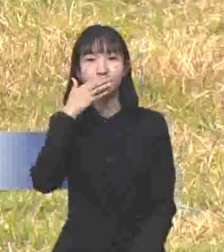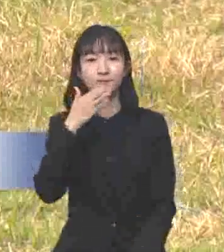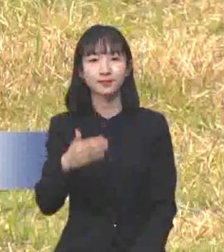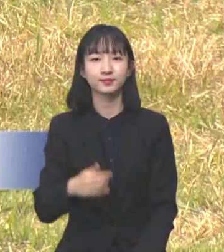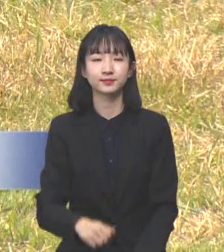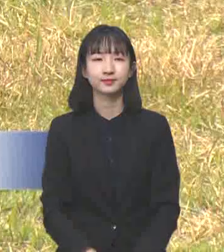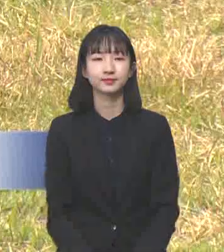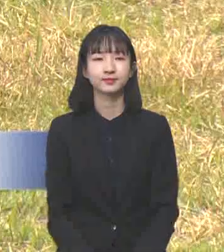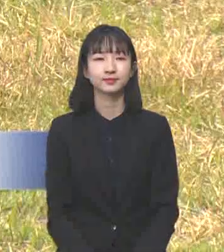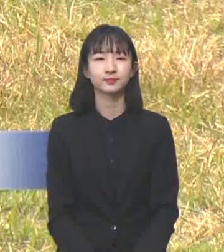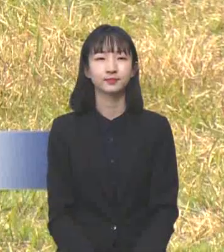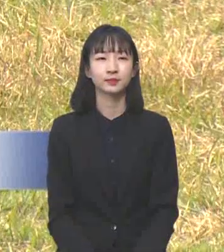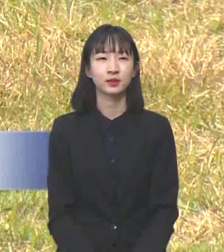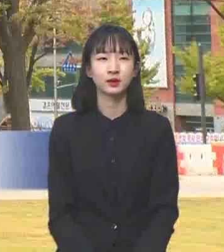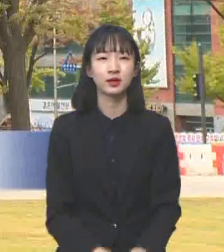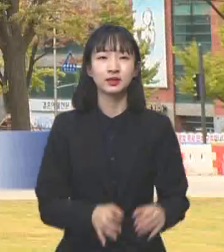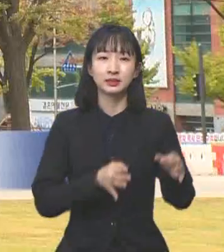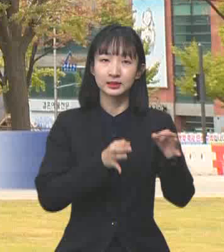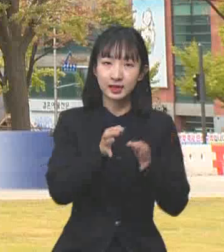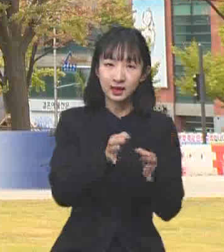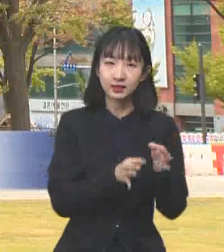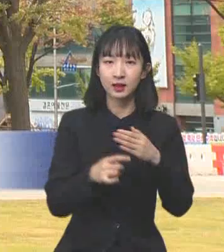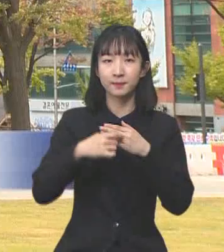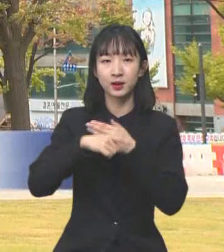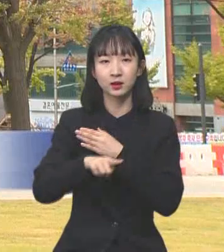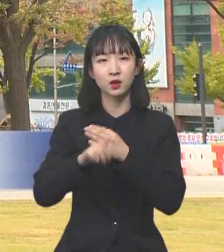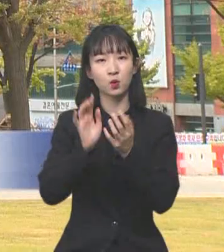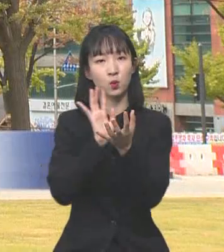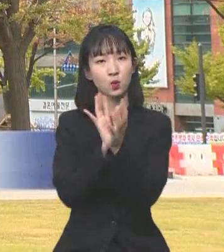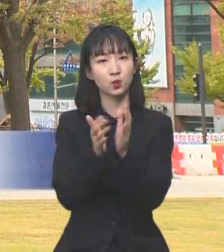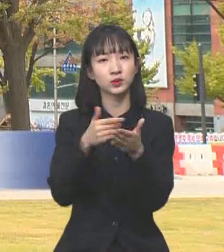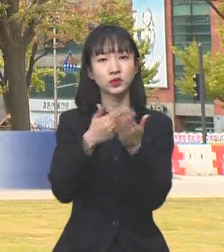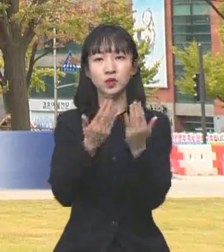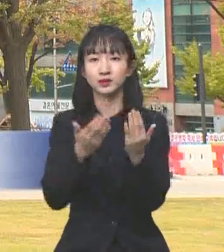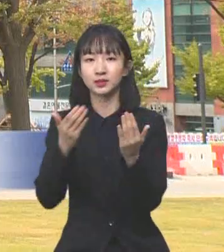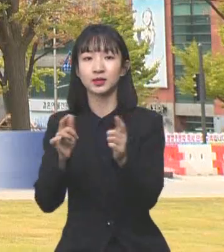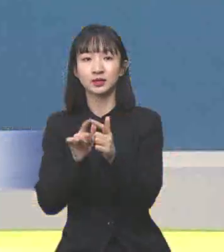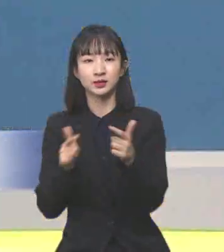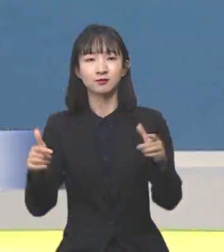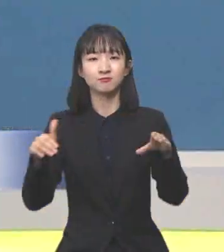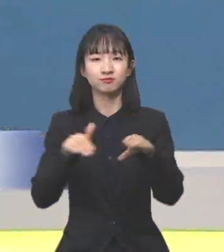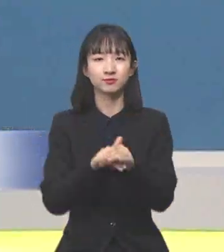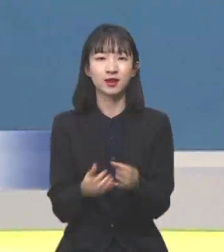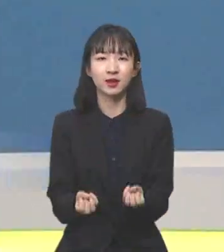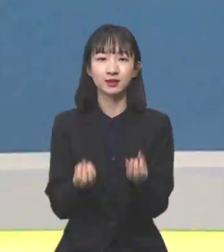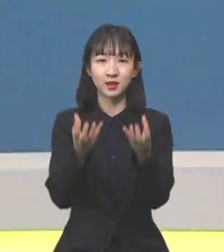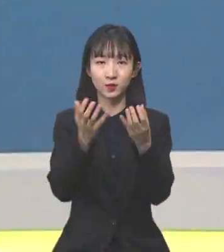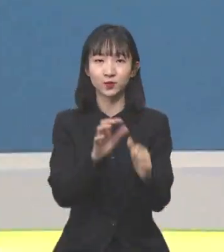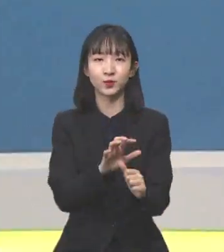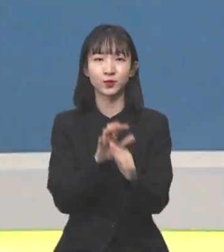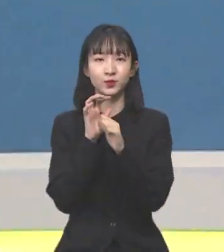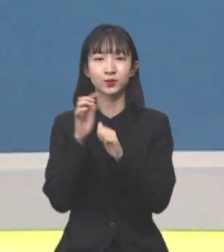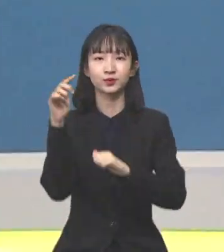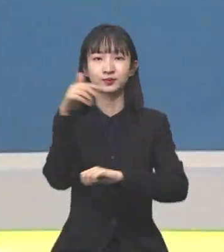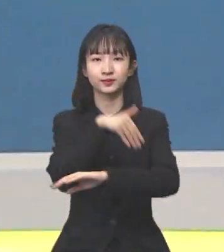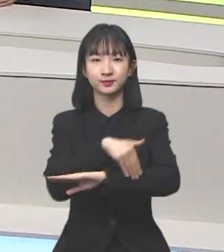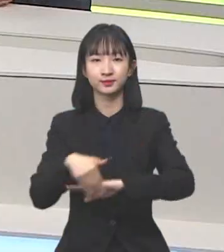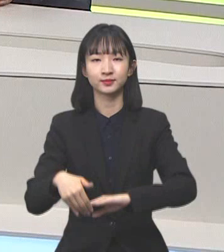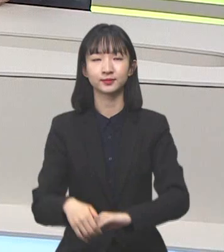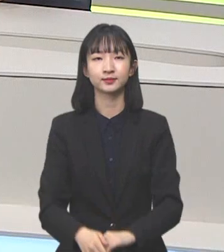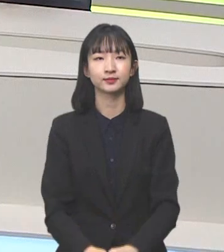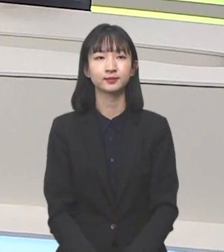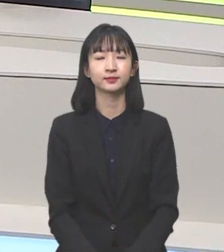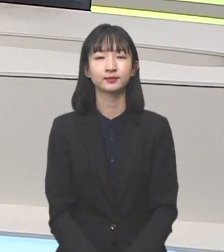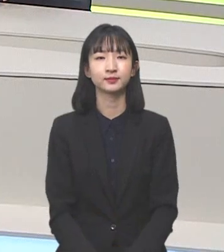했습니다 또 벼룩시장 야외 꽃 전시회 등 다양한 문화체험 행사를 위한 공간으로도 활용될 계획입니다